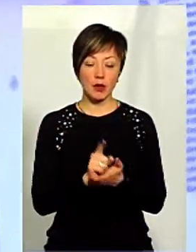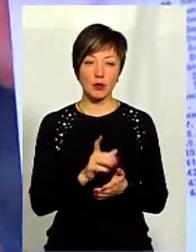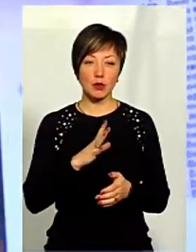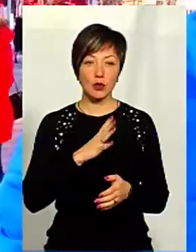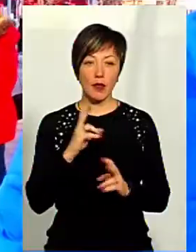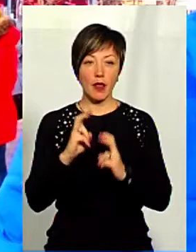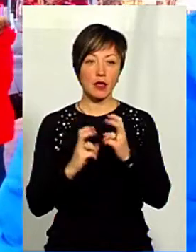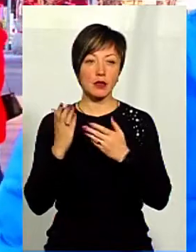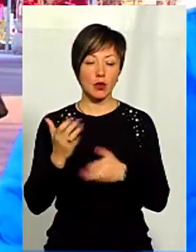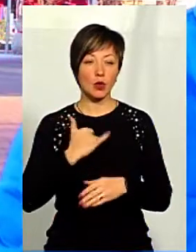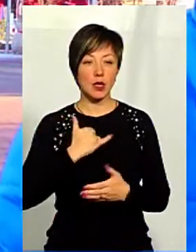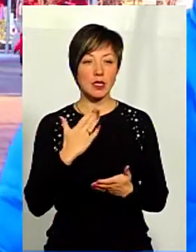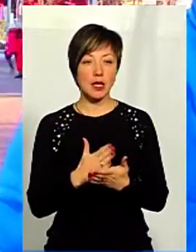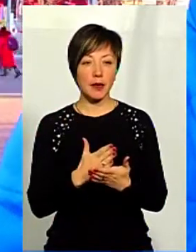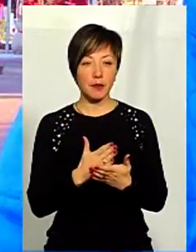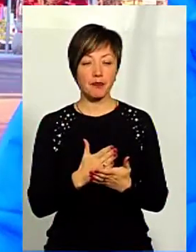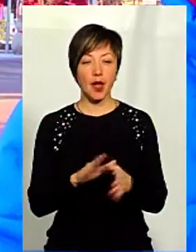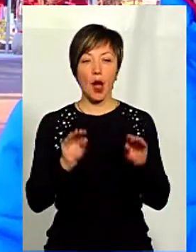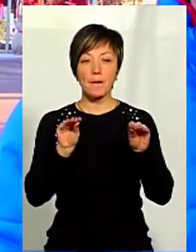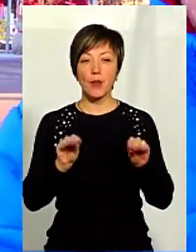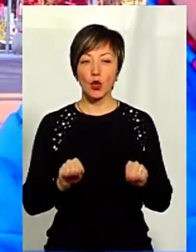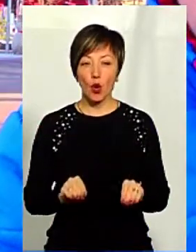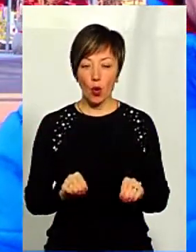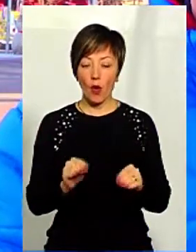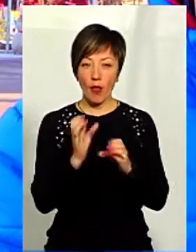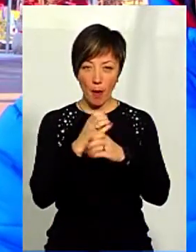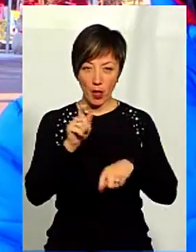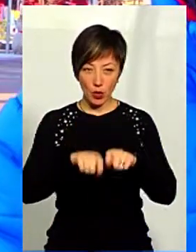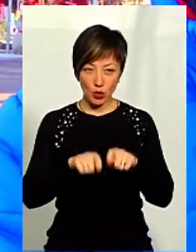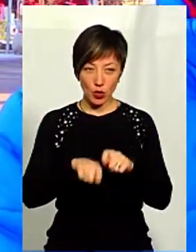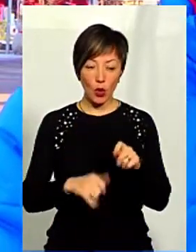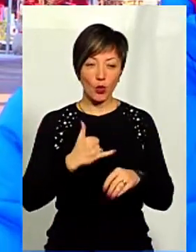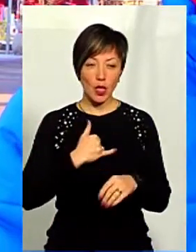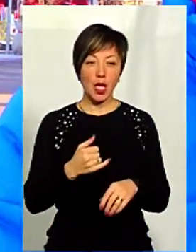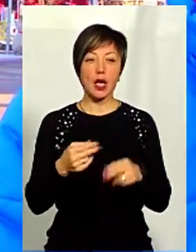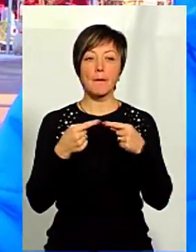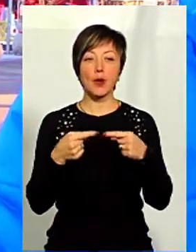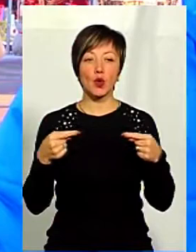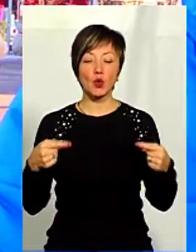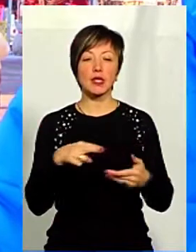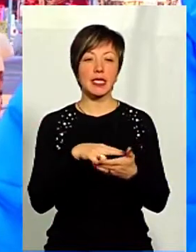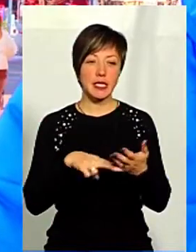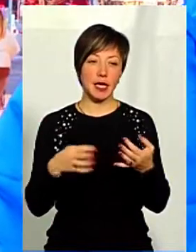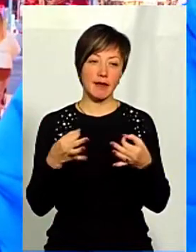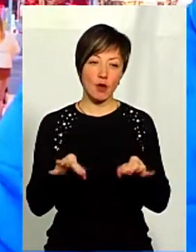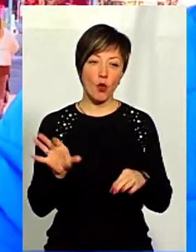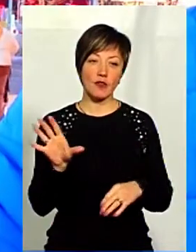на заводі. У нас є протоколи про лабораторні дослідження, тобто у нас продукція сертифікована, вся